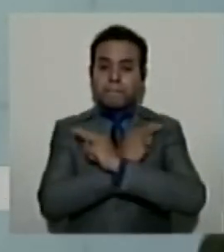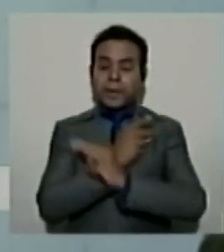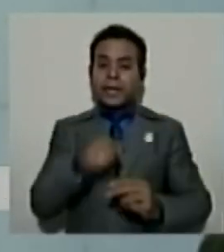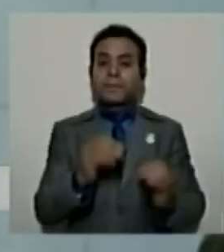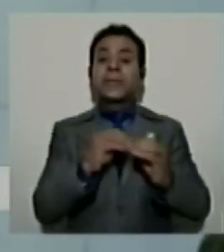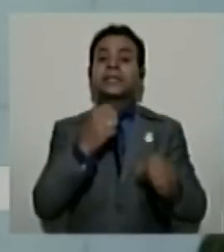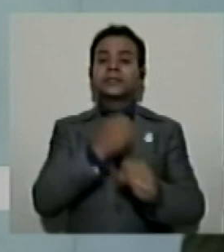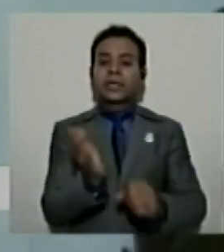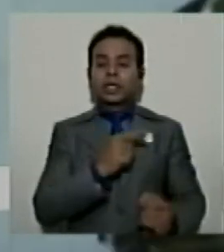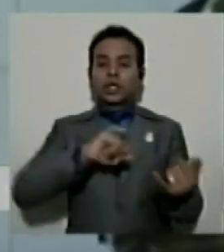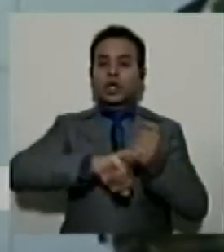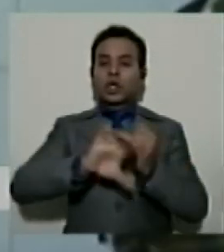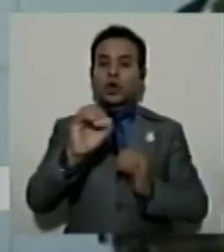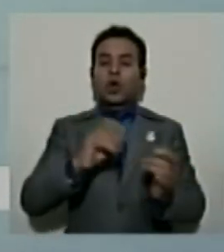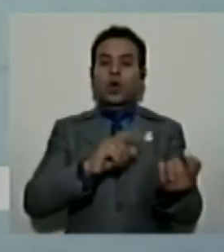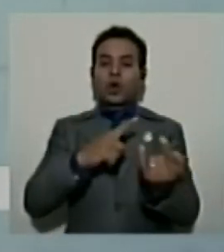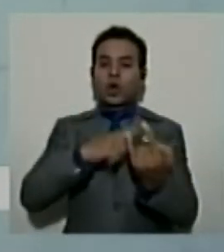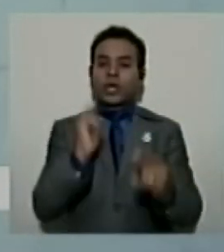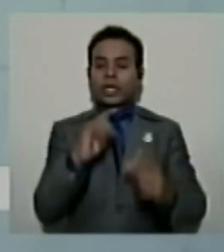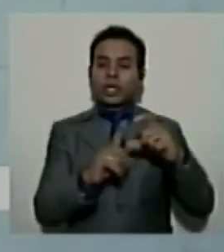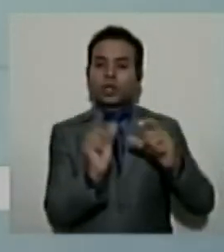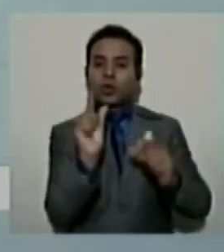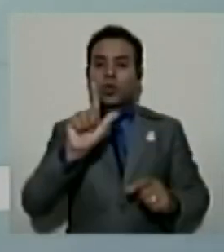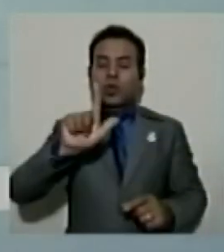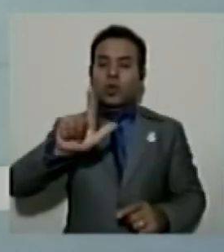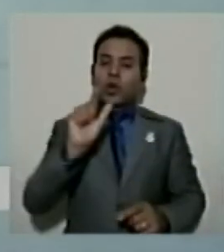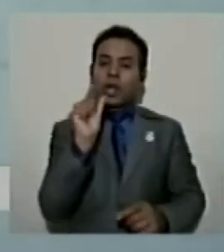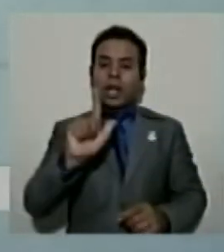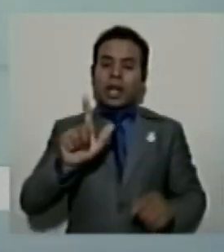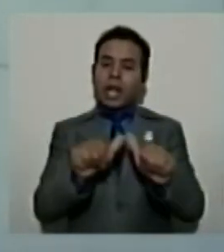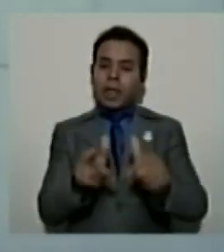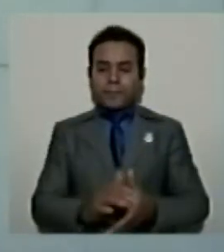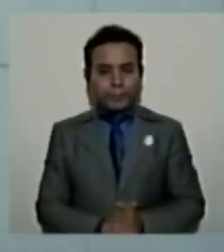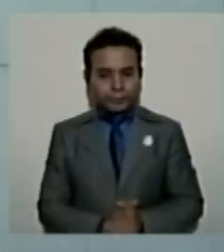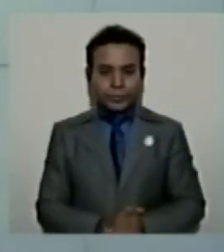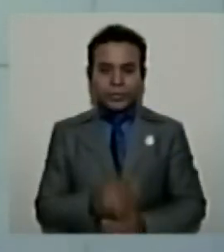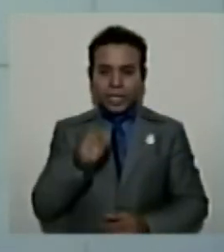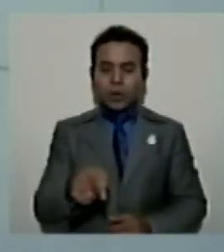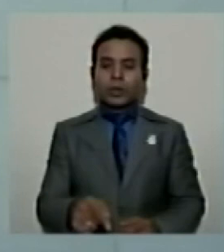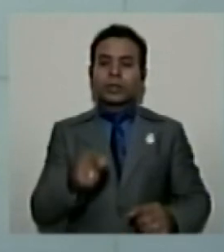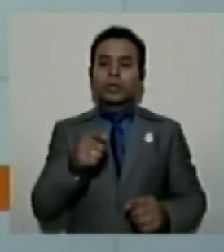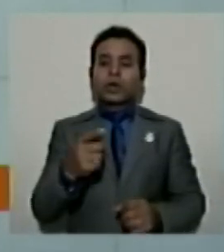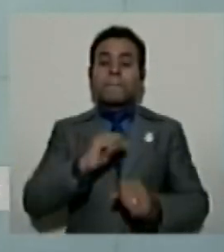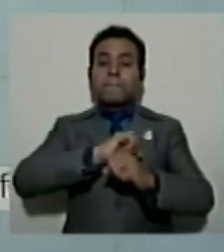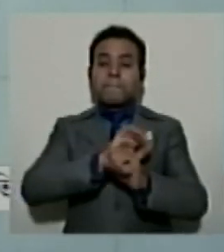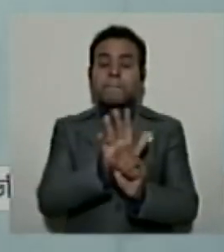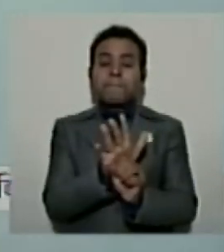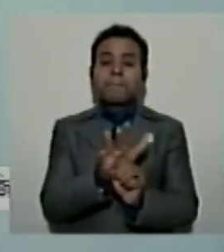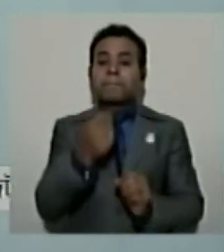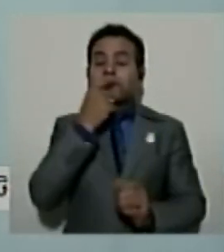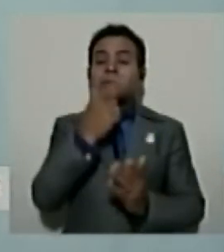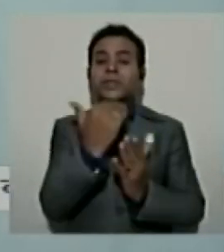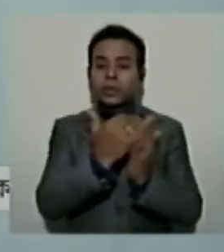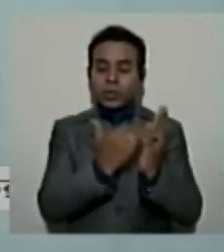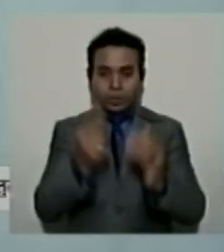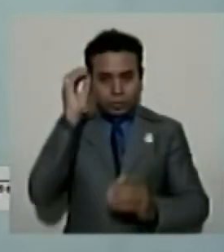তবে প্রিয় সাংবাদিকবৃন্দ এবং সম্মানিত দর্শকবৃন্দ, আমরা আসলেও একটা বিপদের